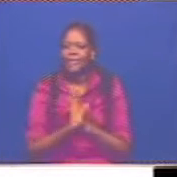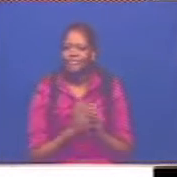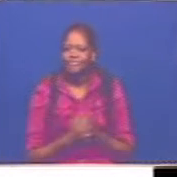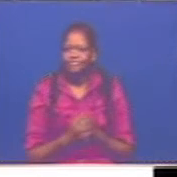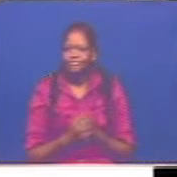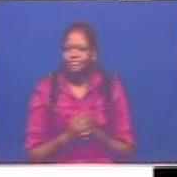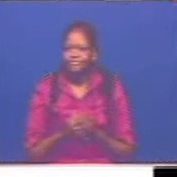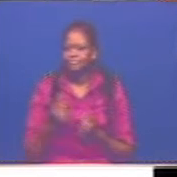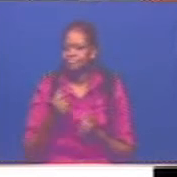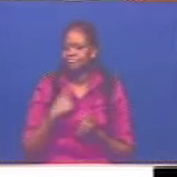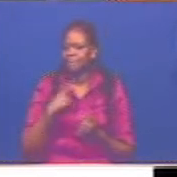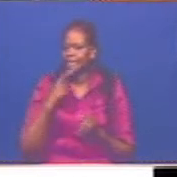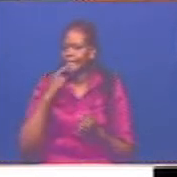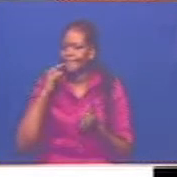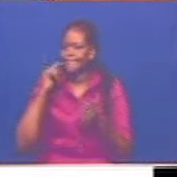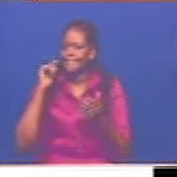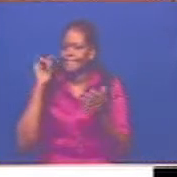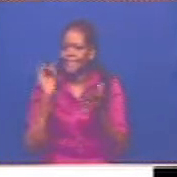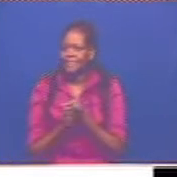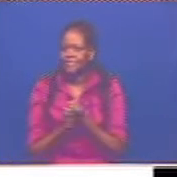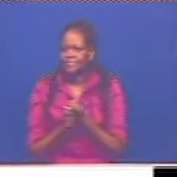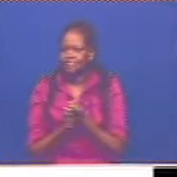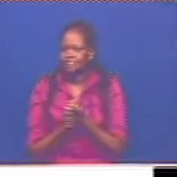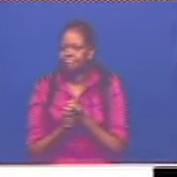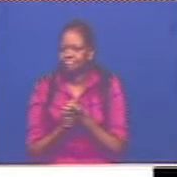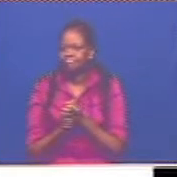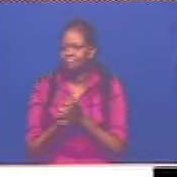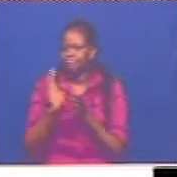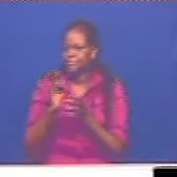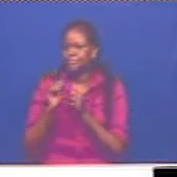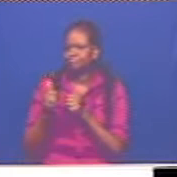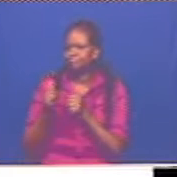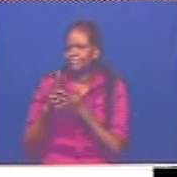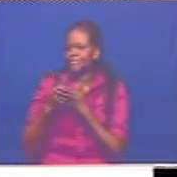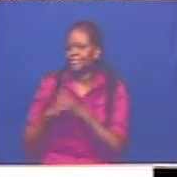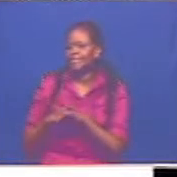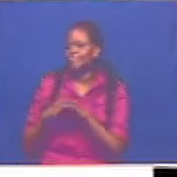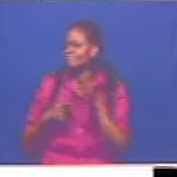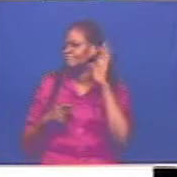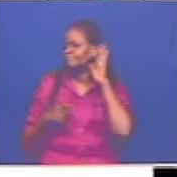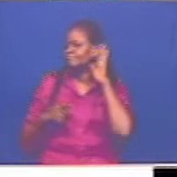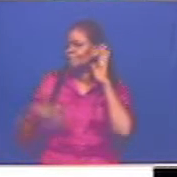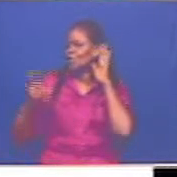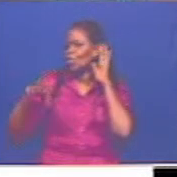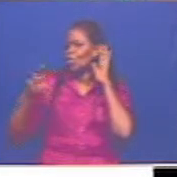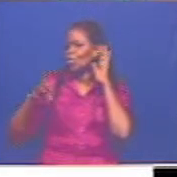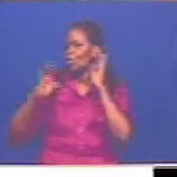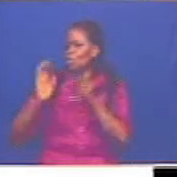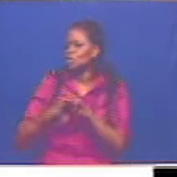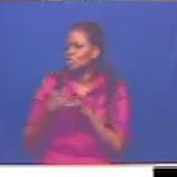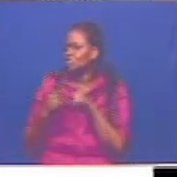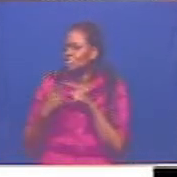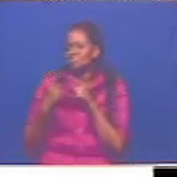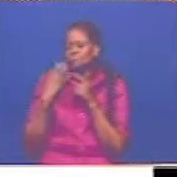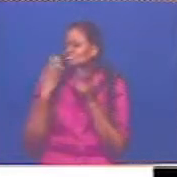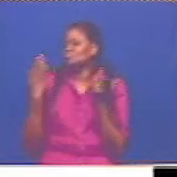believe mziki mzuri ni mziki mzuri. Sometimes tunasikiza Congo music na hatujui hata